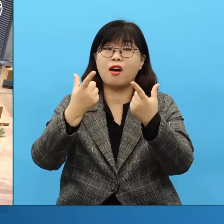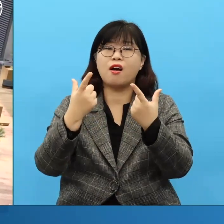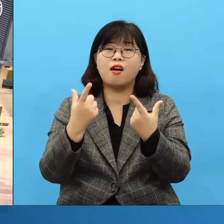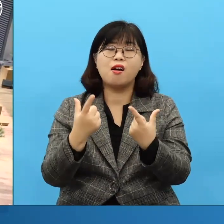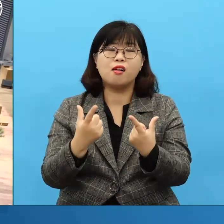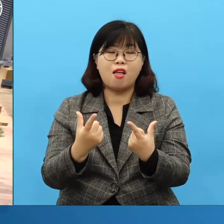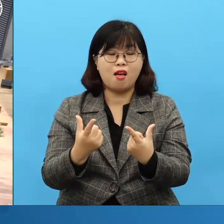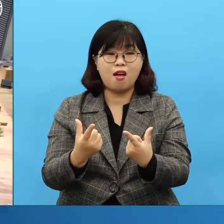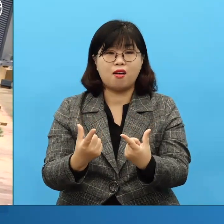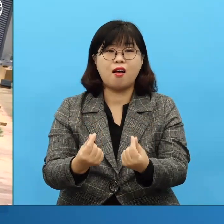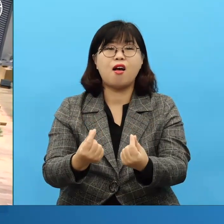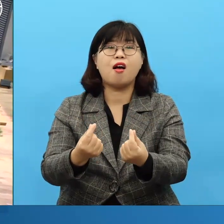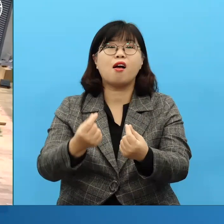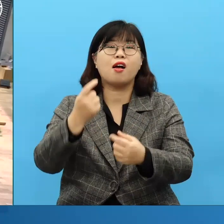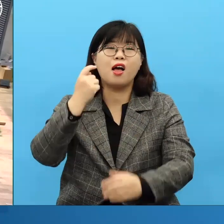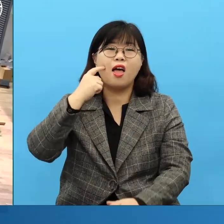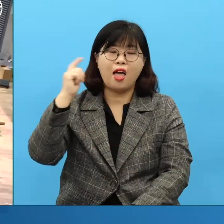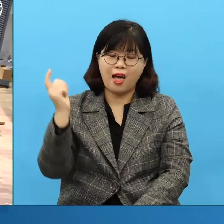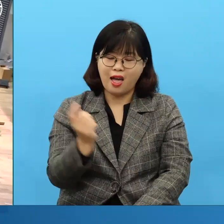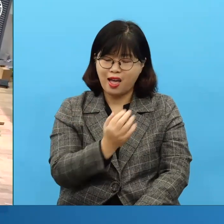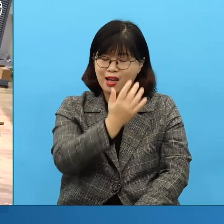생명샘이로다.